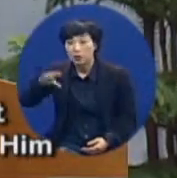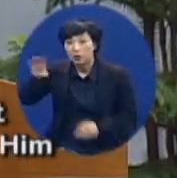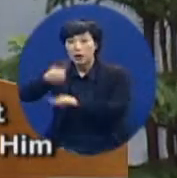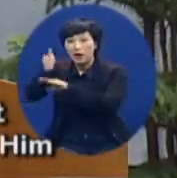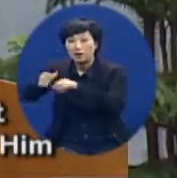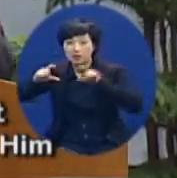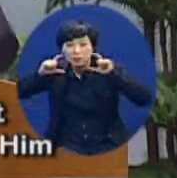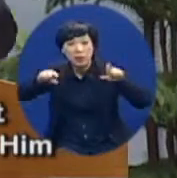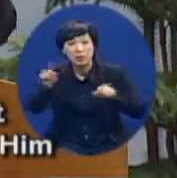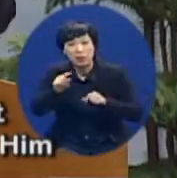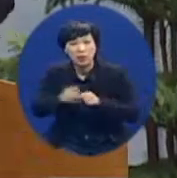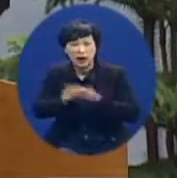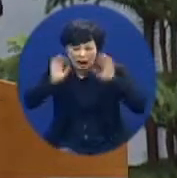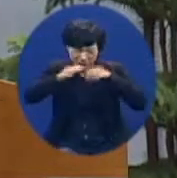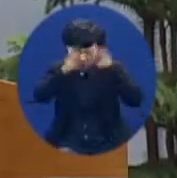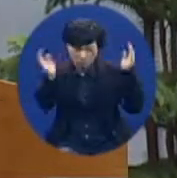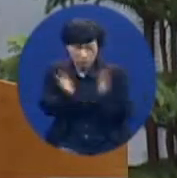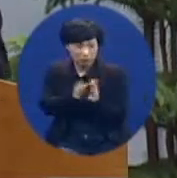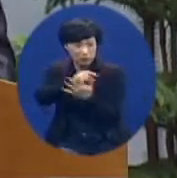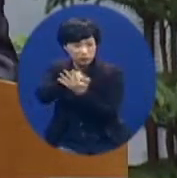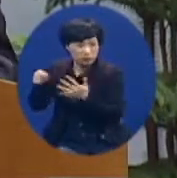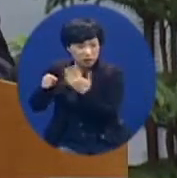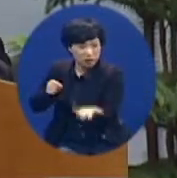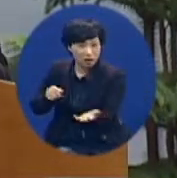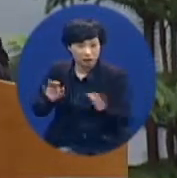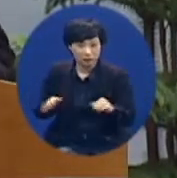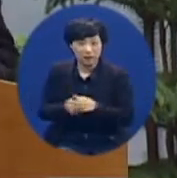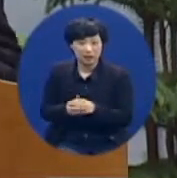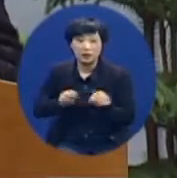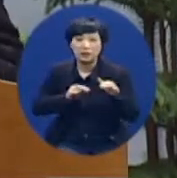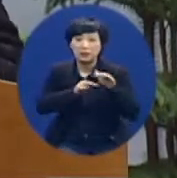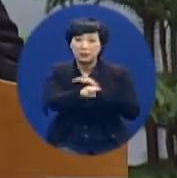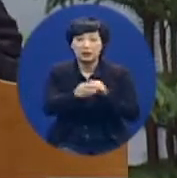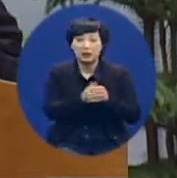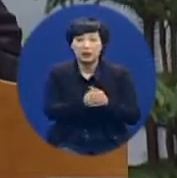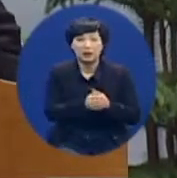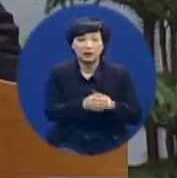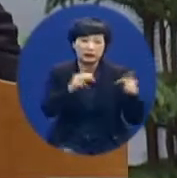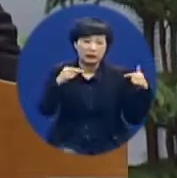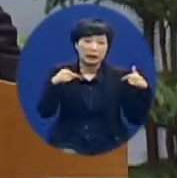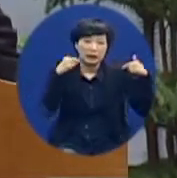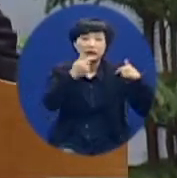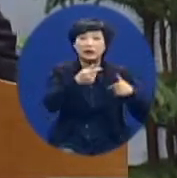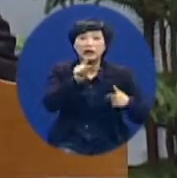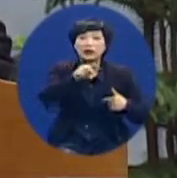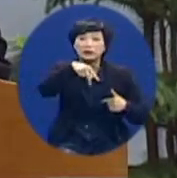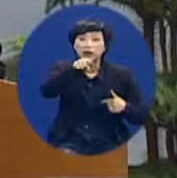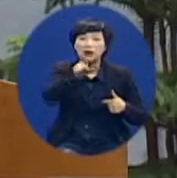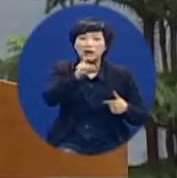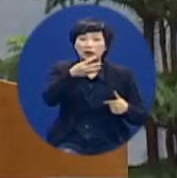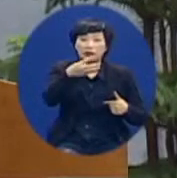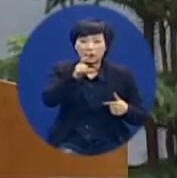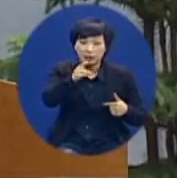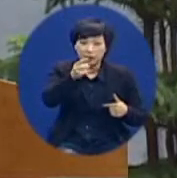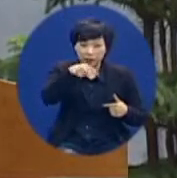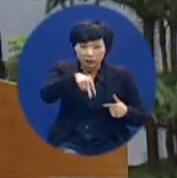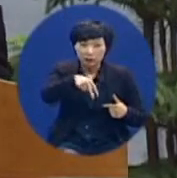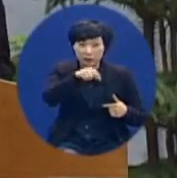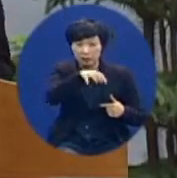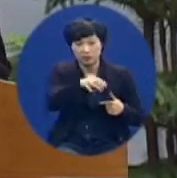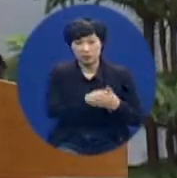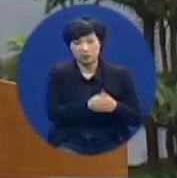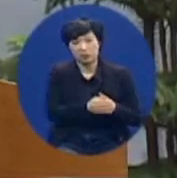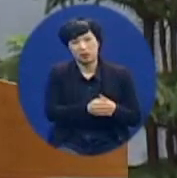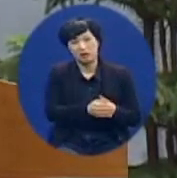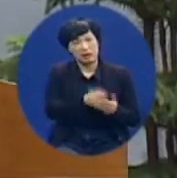사시다가 나사렛에서 돌아와서 나사의 천박한 동네야 누가 거기서 선한